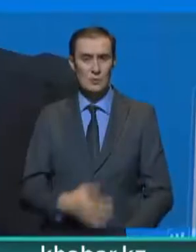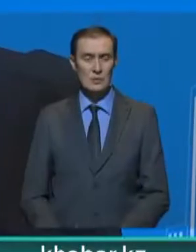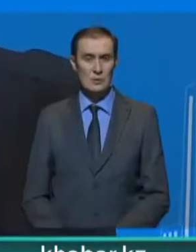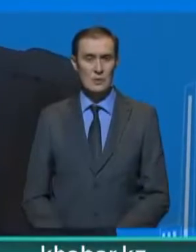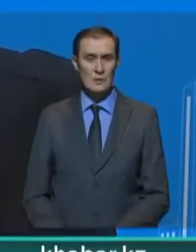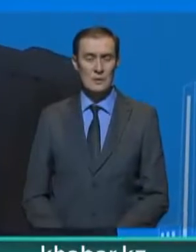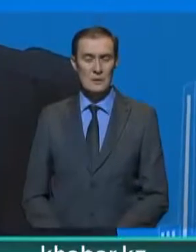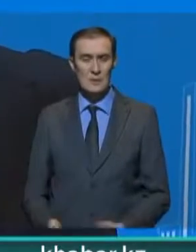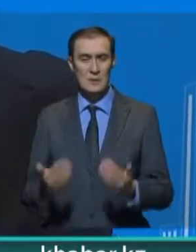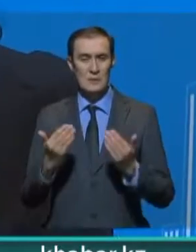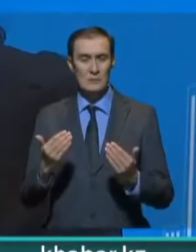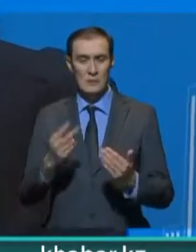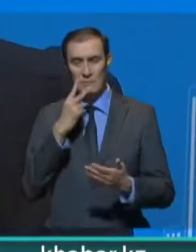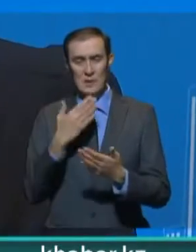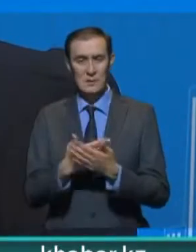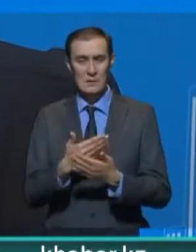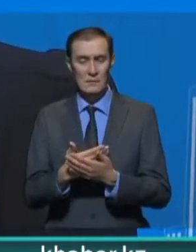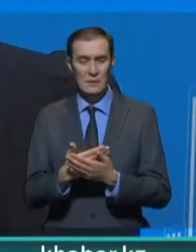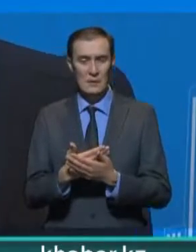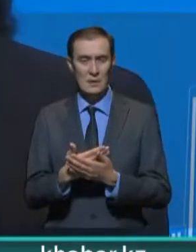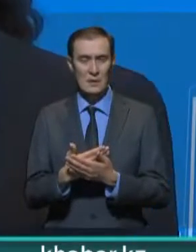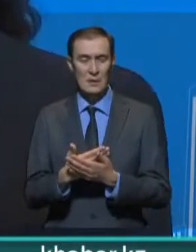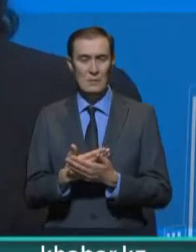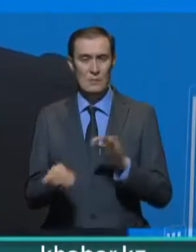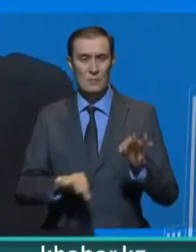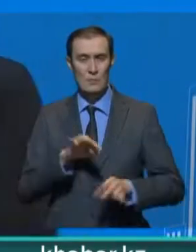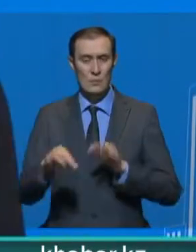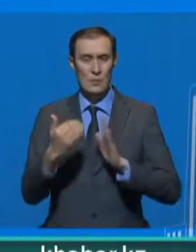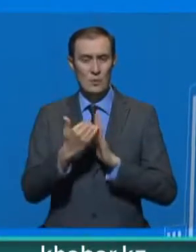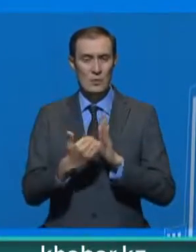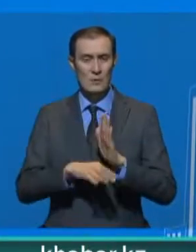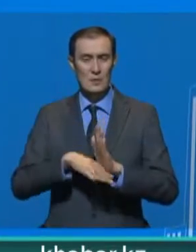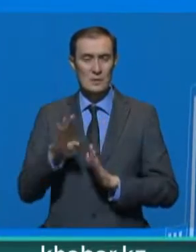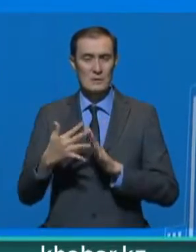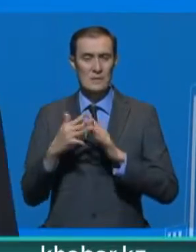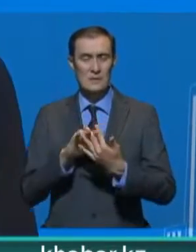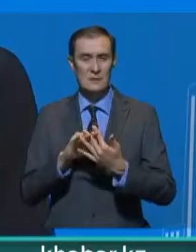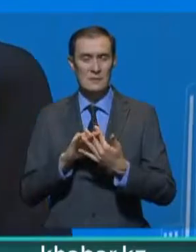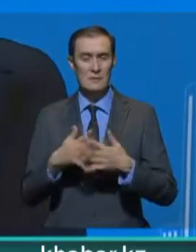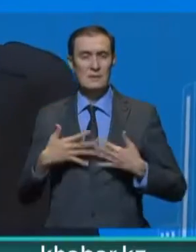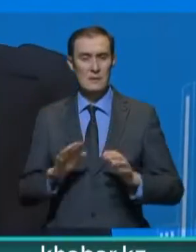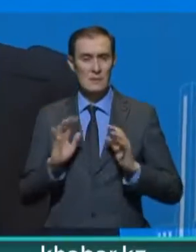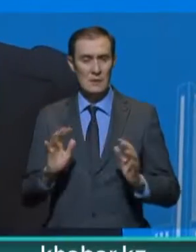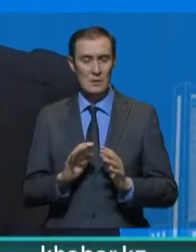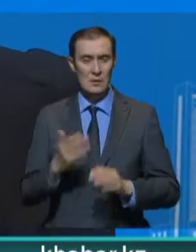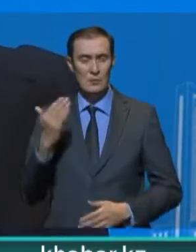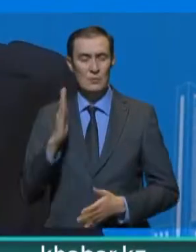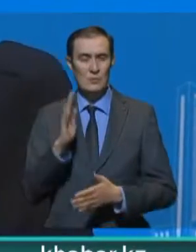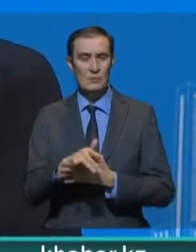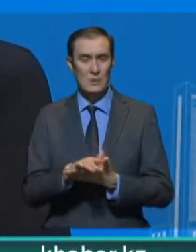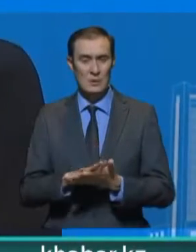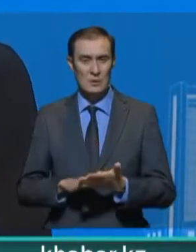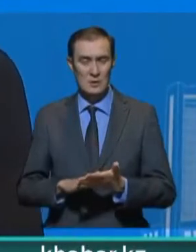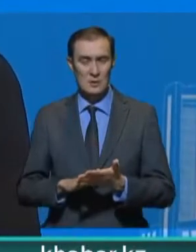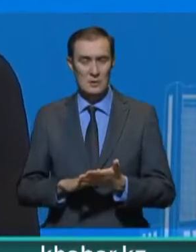Мы сегодня презентовали национальный проект модернизации сельского здравоохранения. Он будет